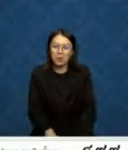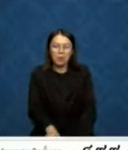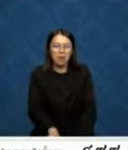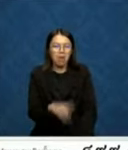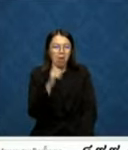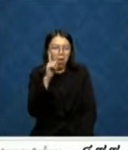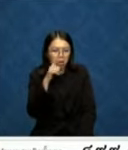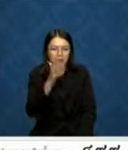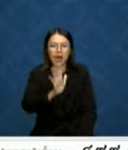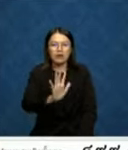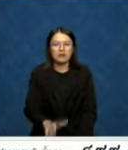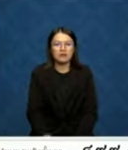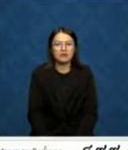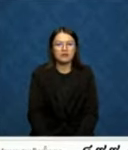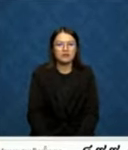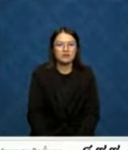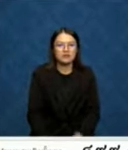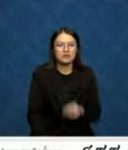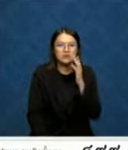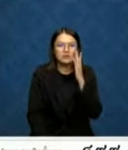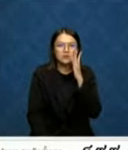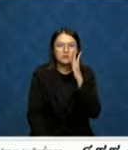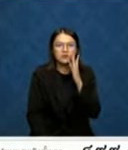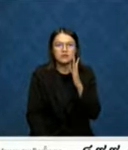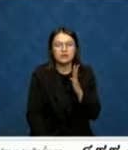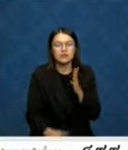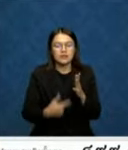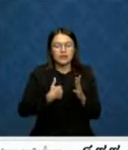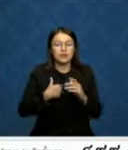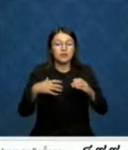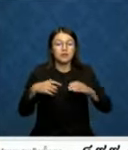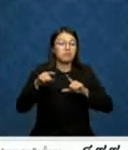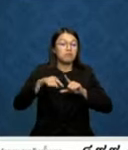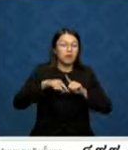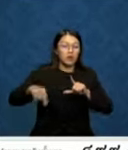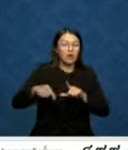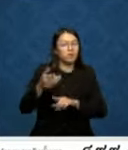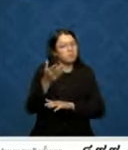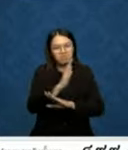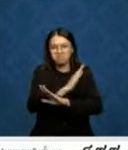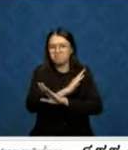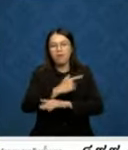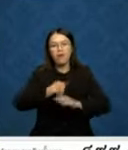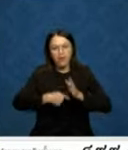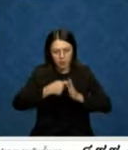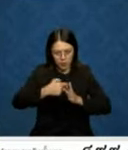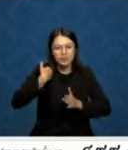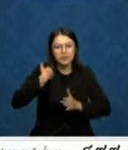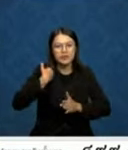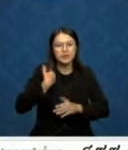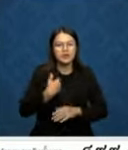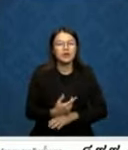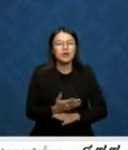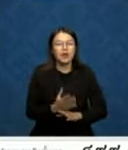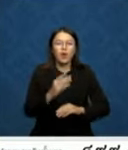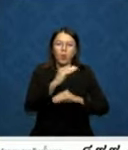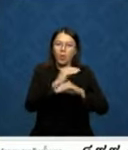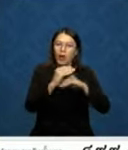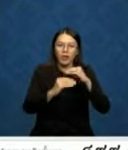ประธานไปถึงประชาชนนะครับก้าวไกลเรานะครับเราค้านอย่างมีเหตุผลเราค้านโครง